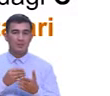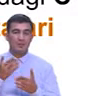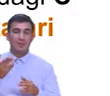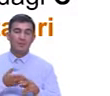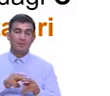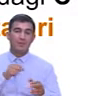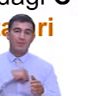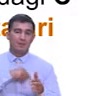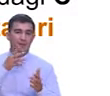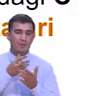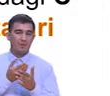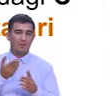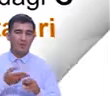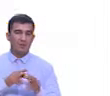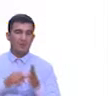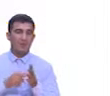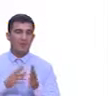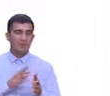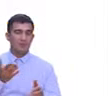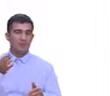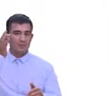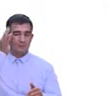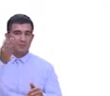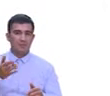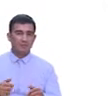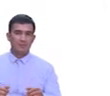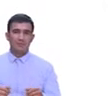uning ichki nuqtalari deyilar edi.